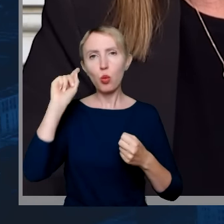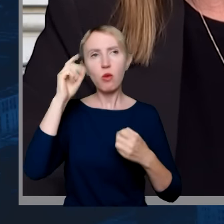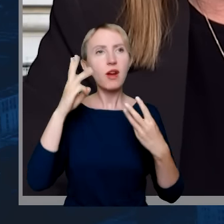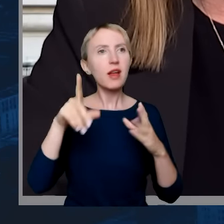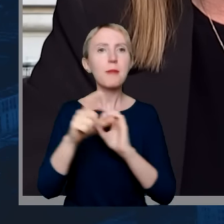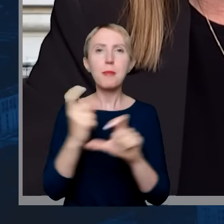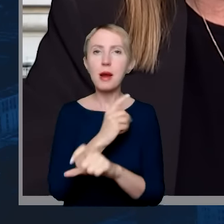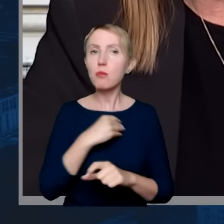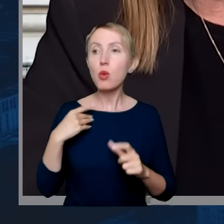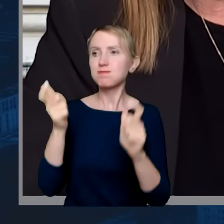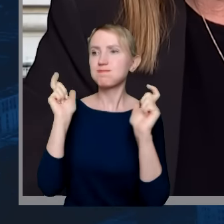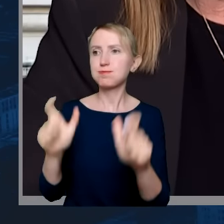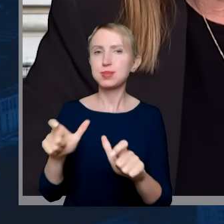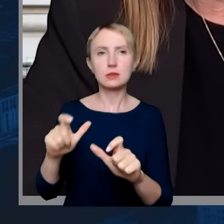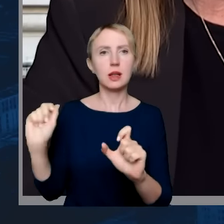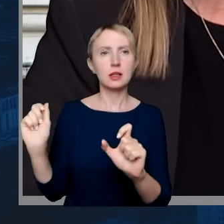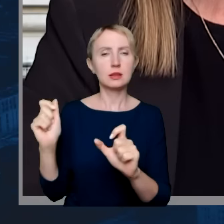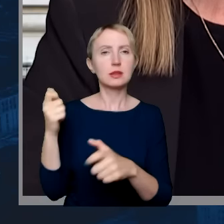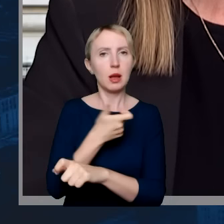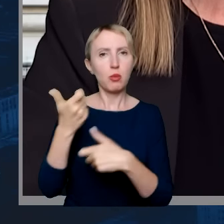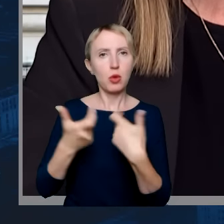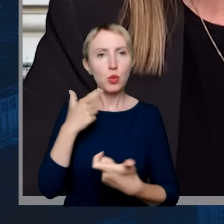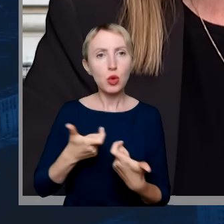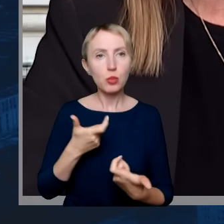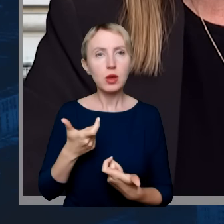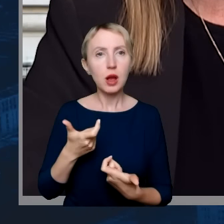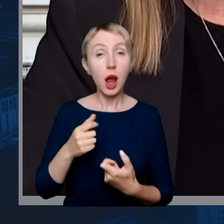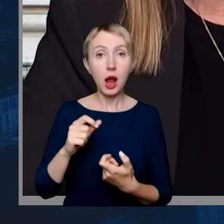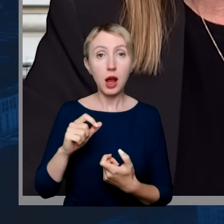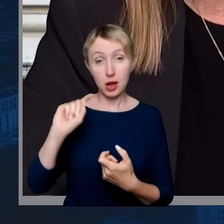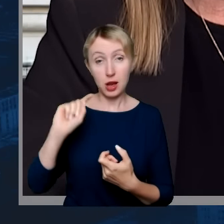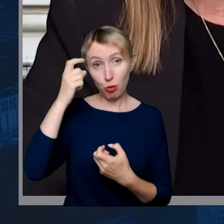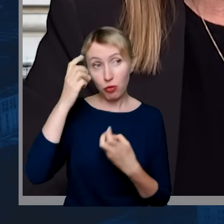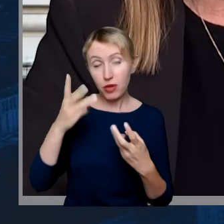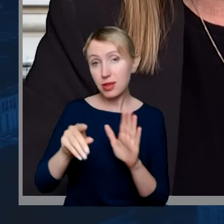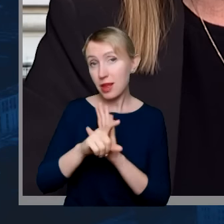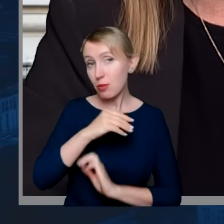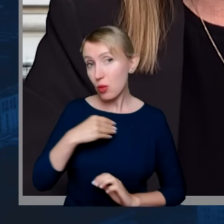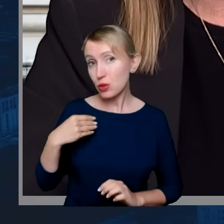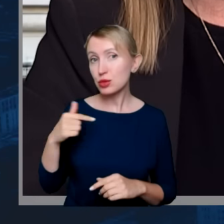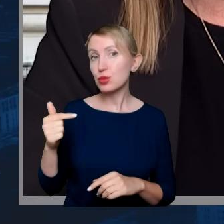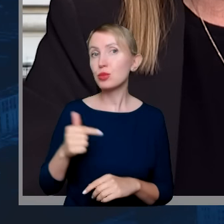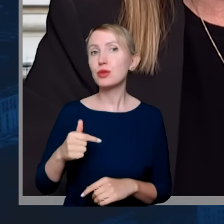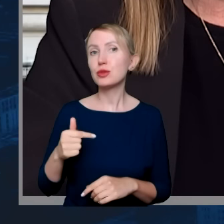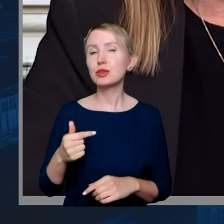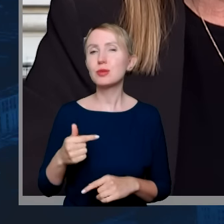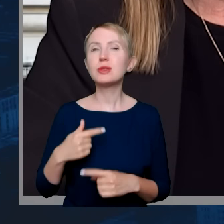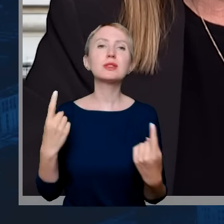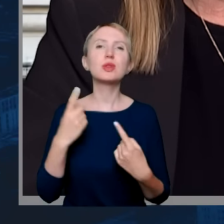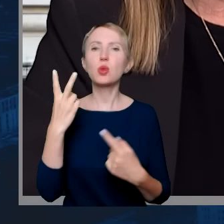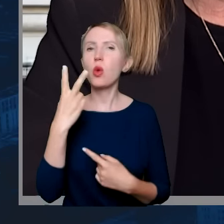żeby dopaść tego zabójcę. Ale czy jednak priorytetem dla państwa polskiego nie powinno być to, żeby do takich sytuacji nie